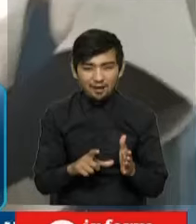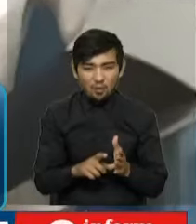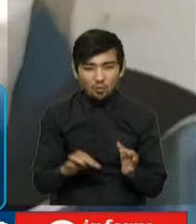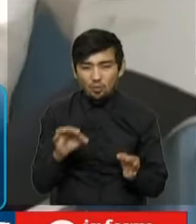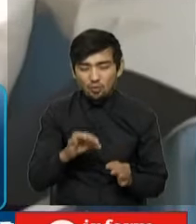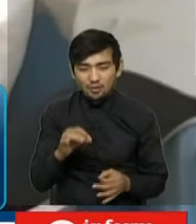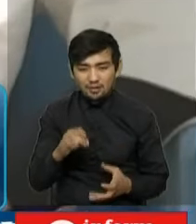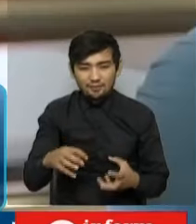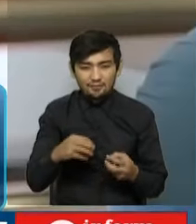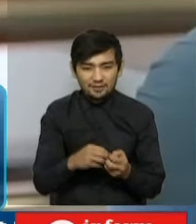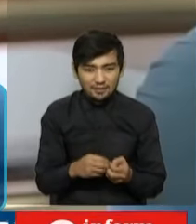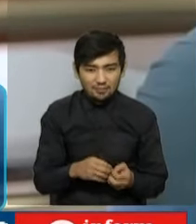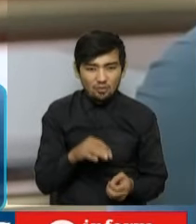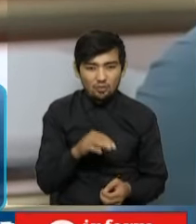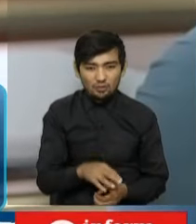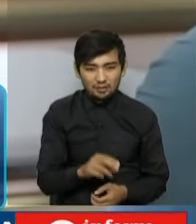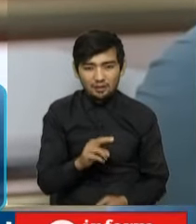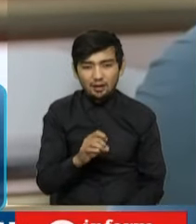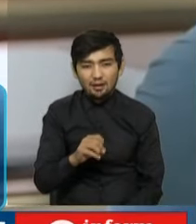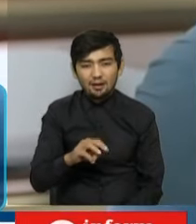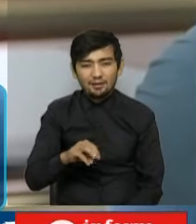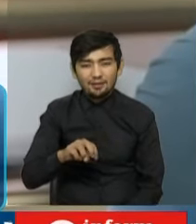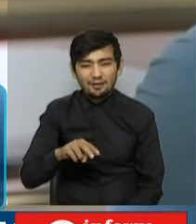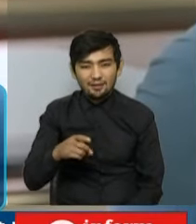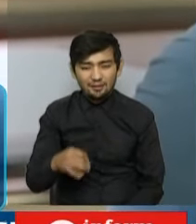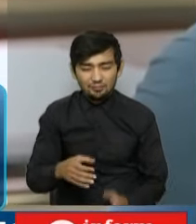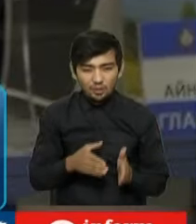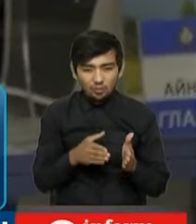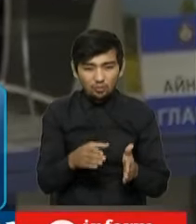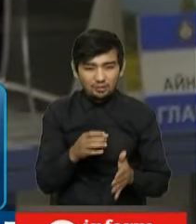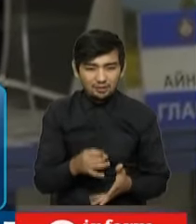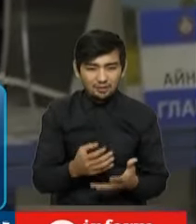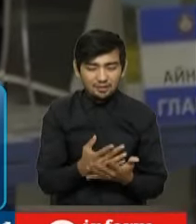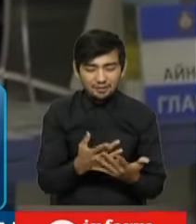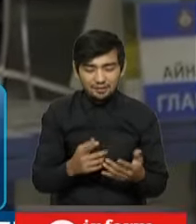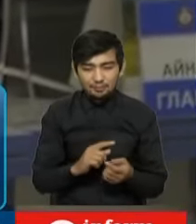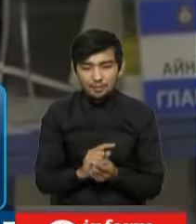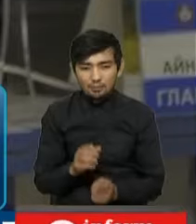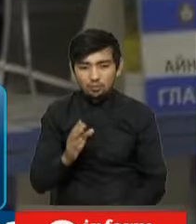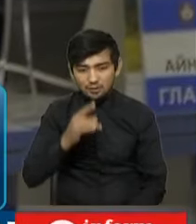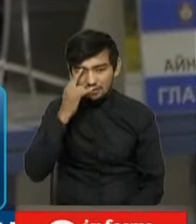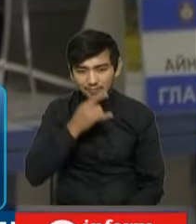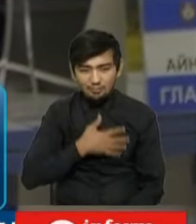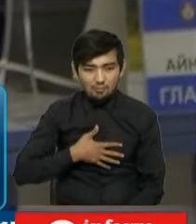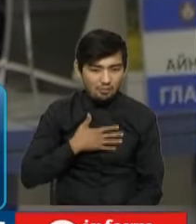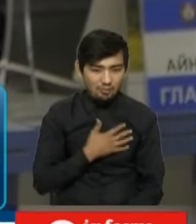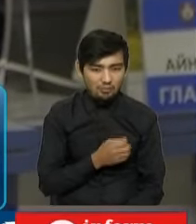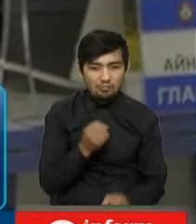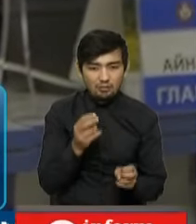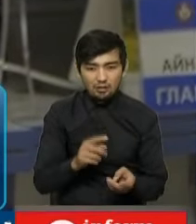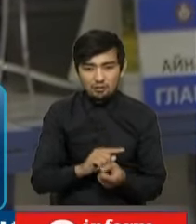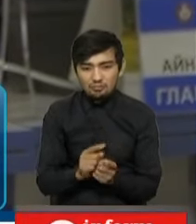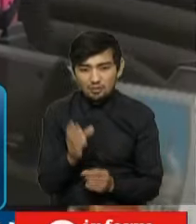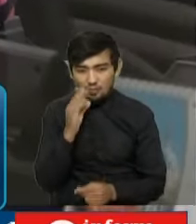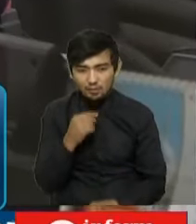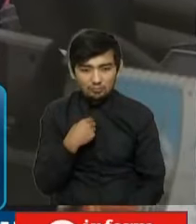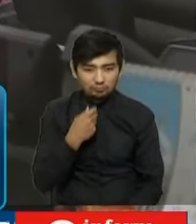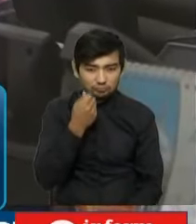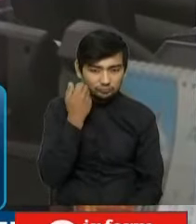Следует отказаться от карательного подхода при налоговом администрировании. Казахстанцы начали переживать, как отразятся изменения на их